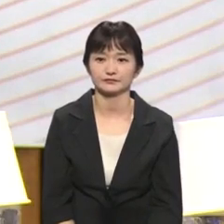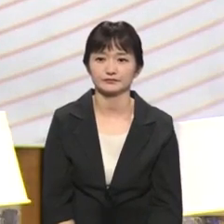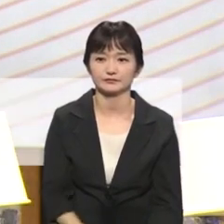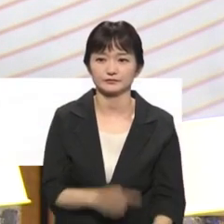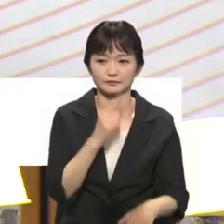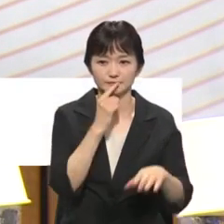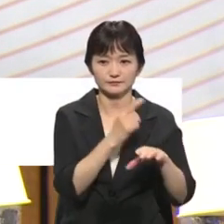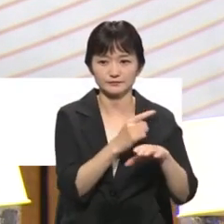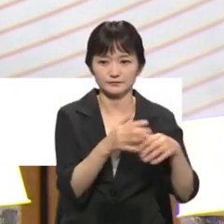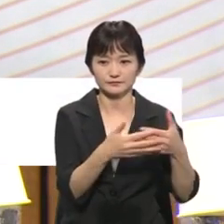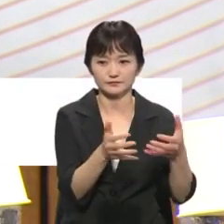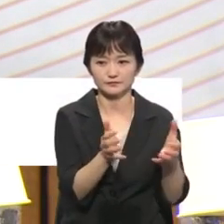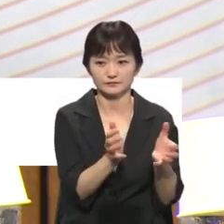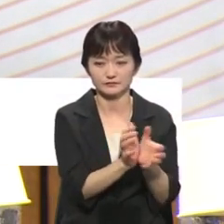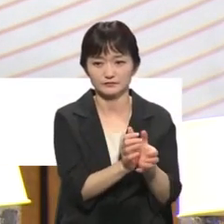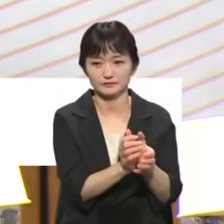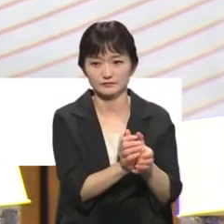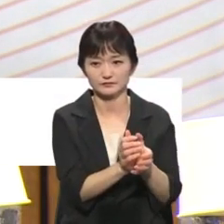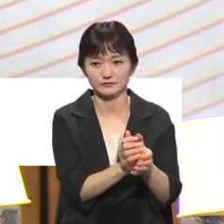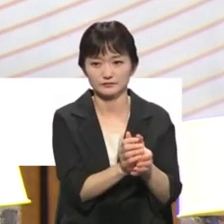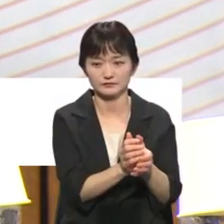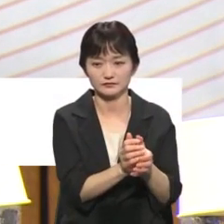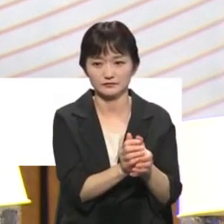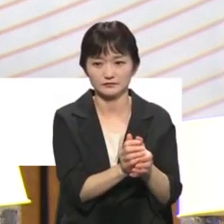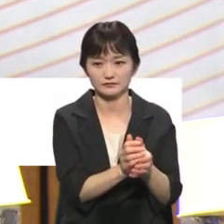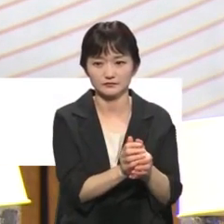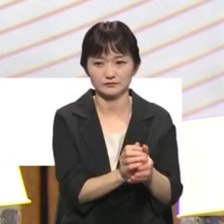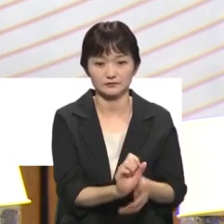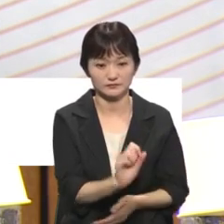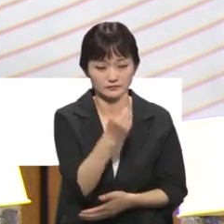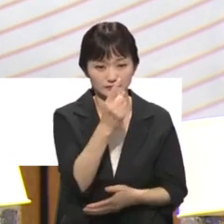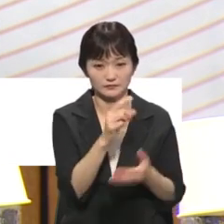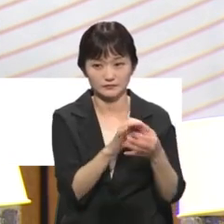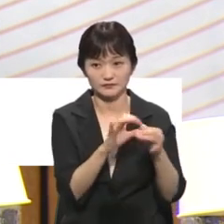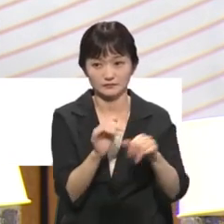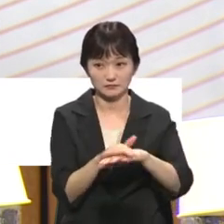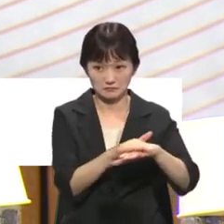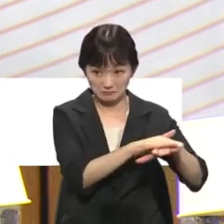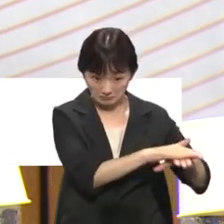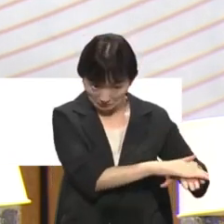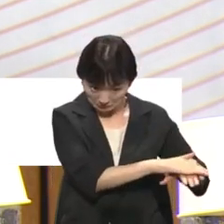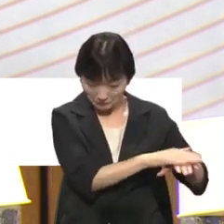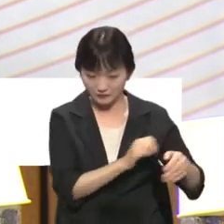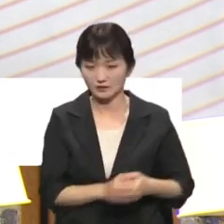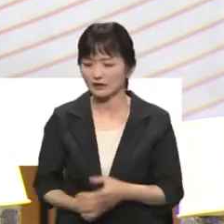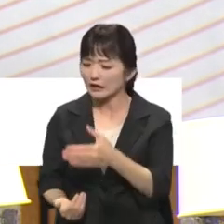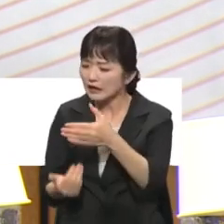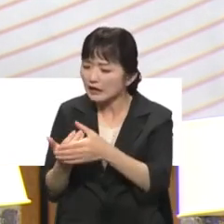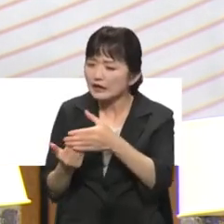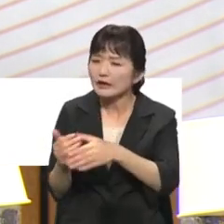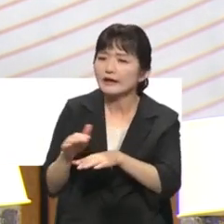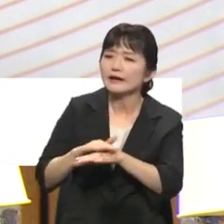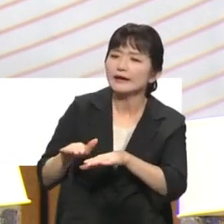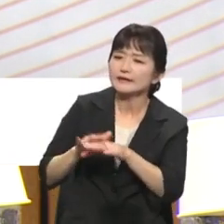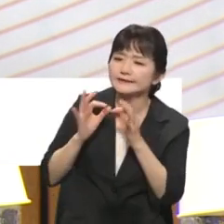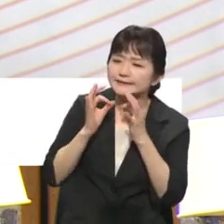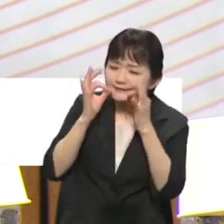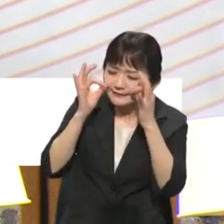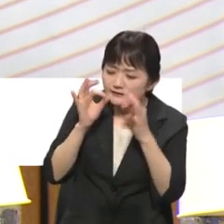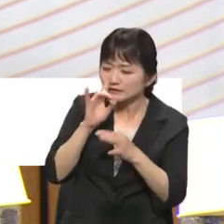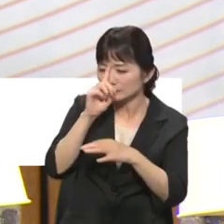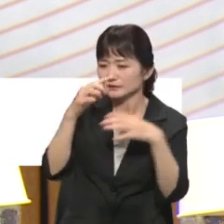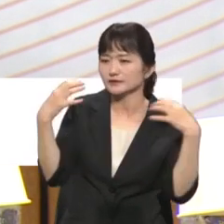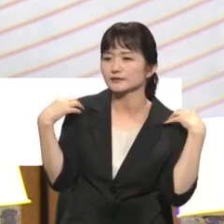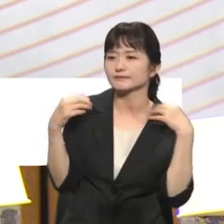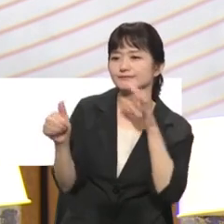민주당은 사고친 당사자를 제쳐두고 오히려 사고를 수습하려 애쓰고 있는 중앙 정부에게